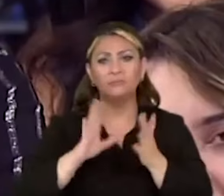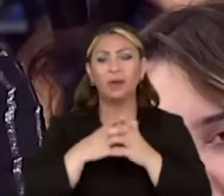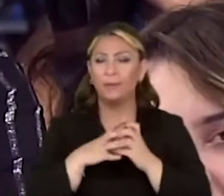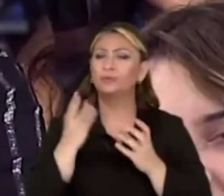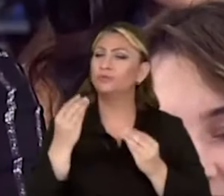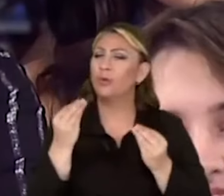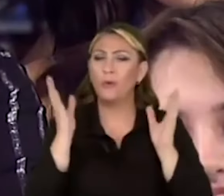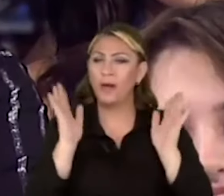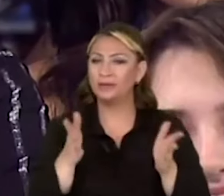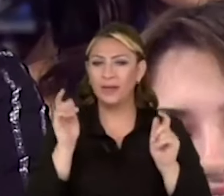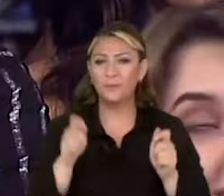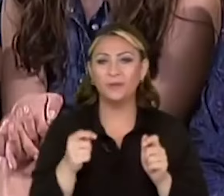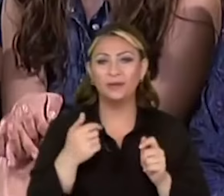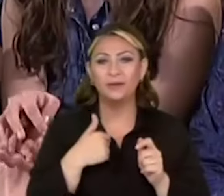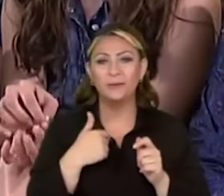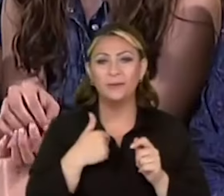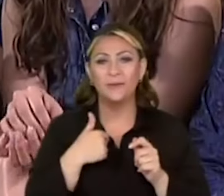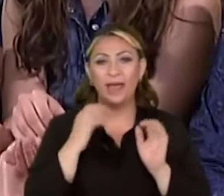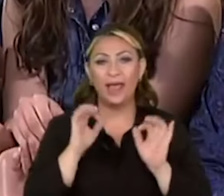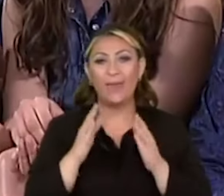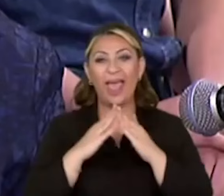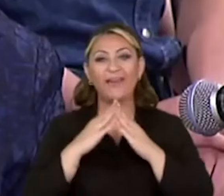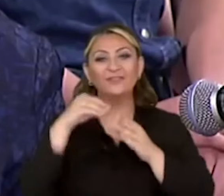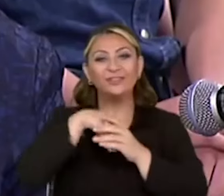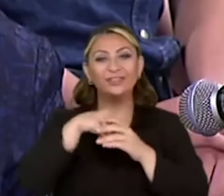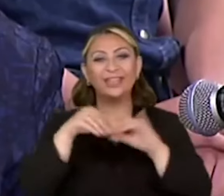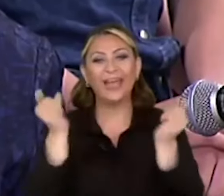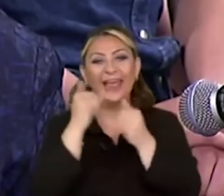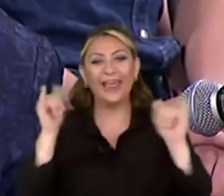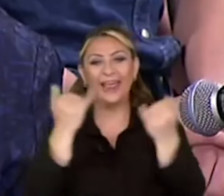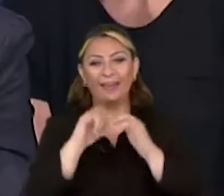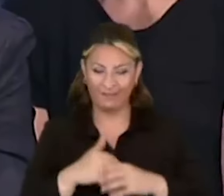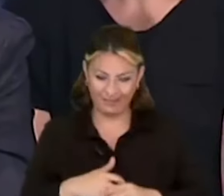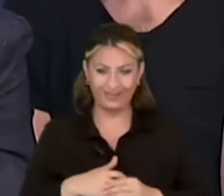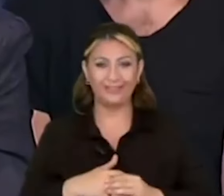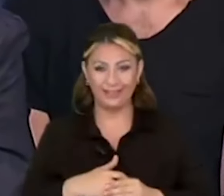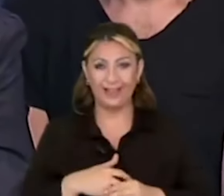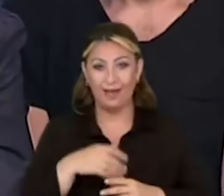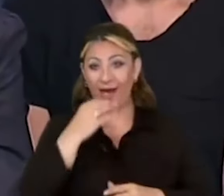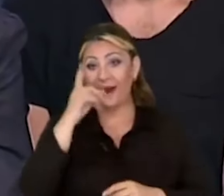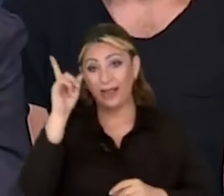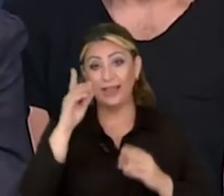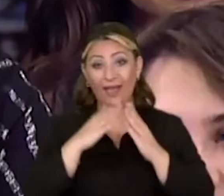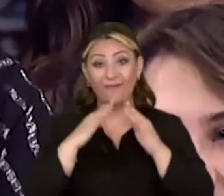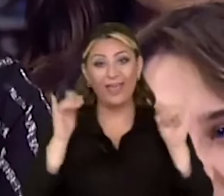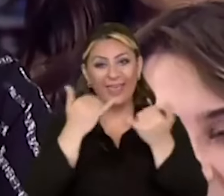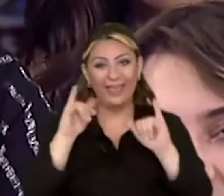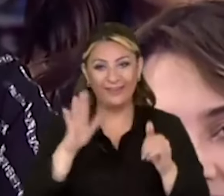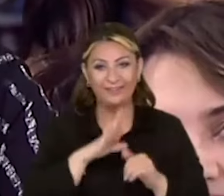olur. Çok. Ben ev partileri evet, değil mi? Ev partileri herhalde evet. Ankara'da ev partileri vardı o